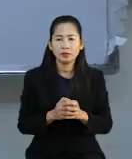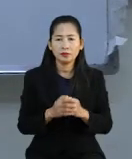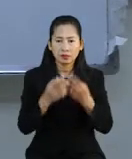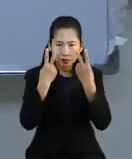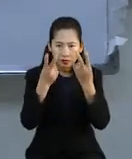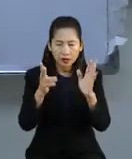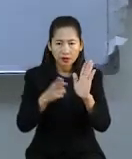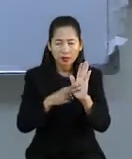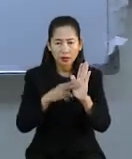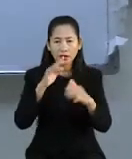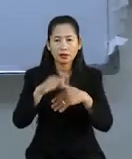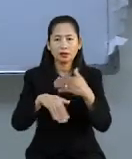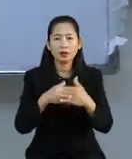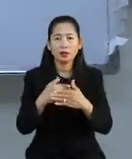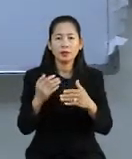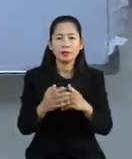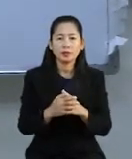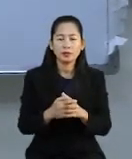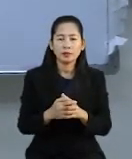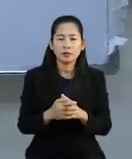Mời chấp hai con tập học nha bà.